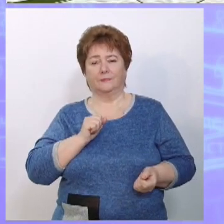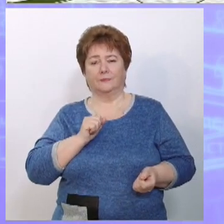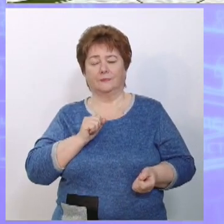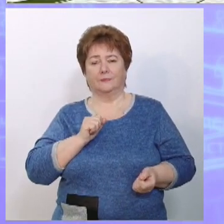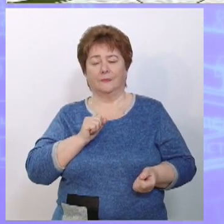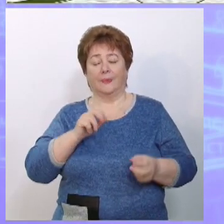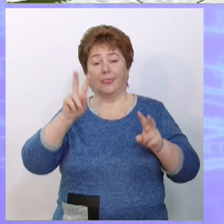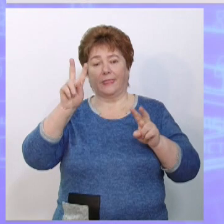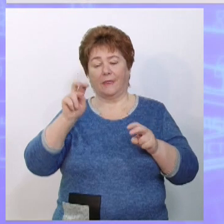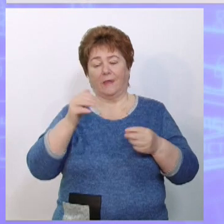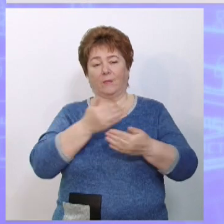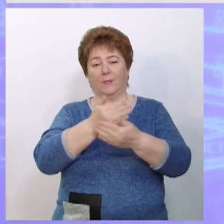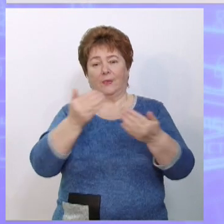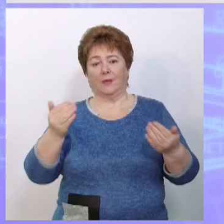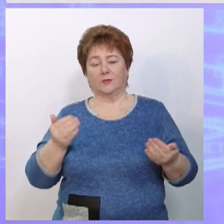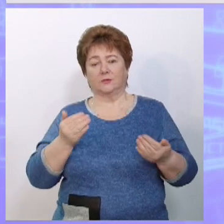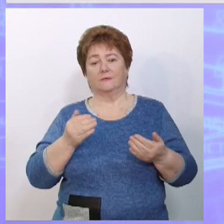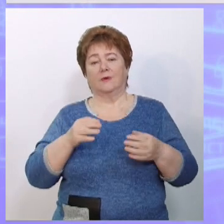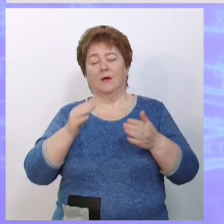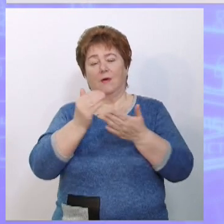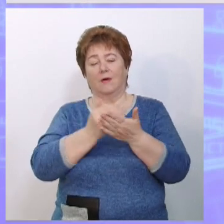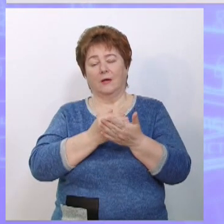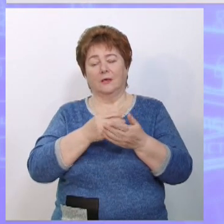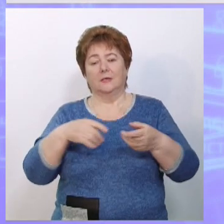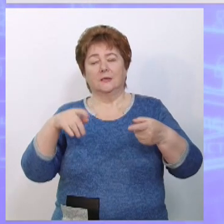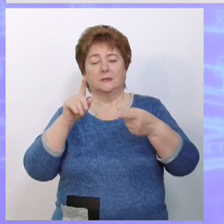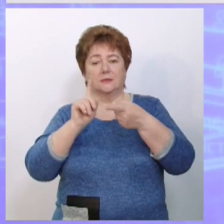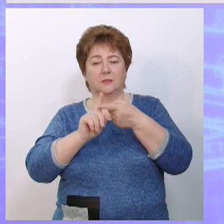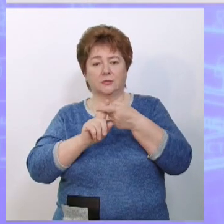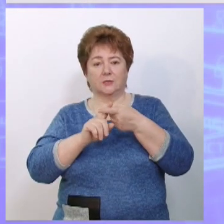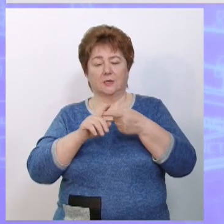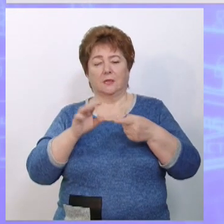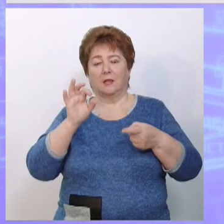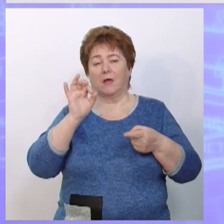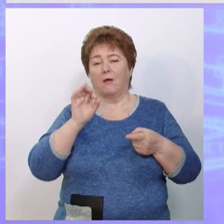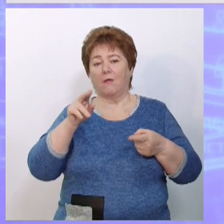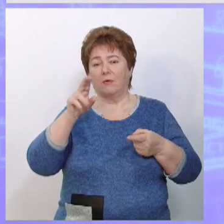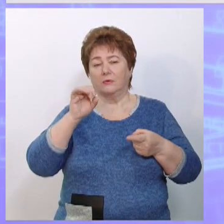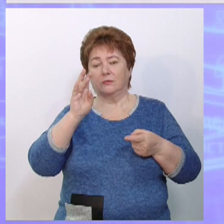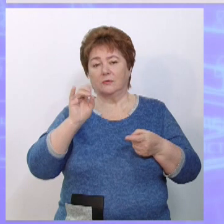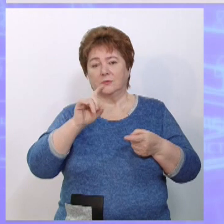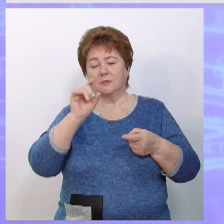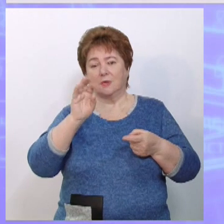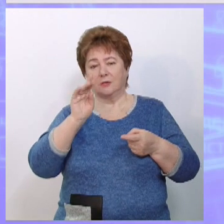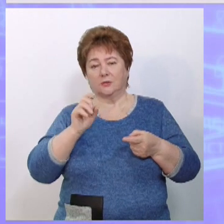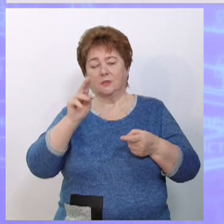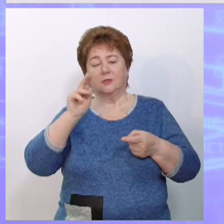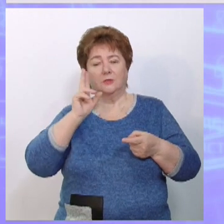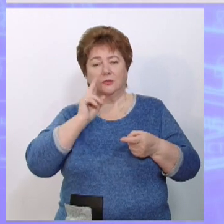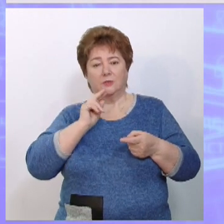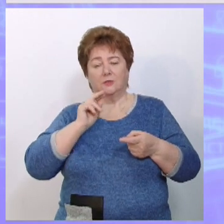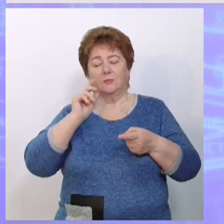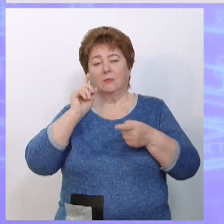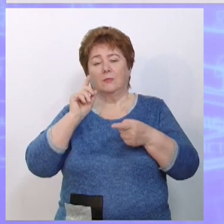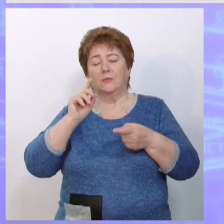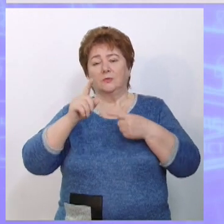Тема, ребята, нашего урока – сложение однозначных чисел через десяток вида плюс